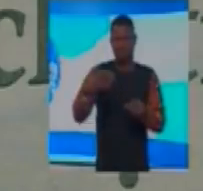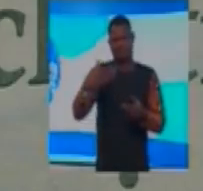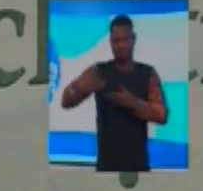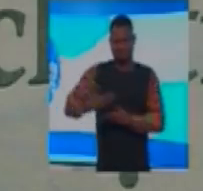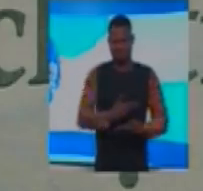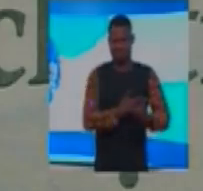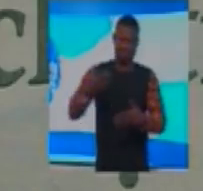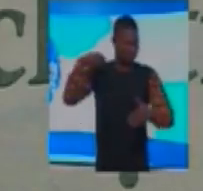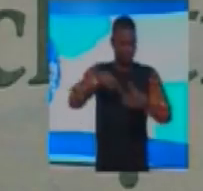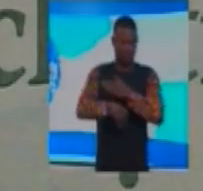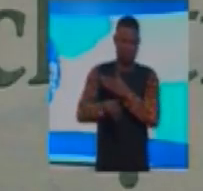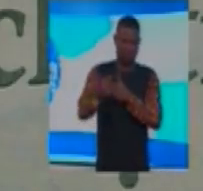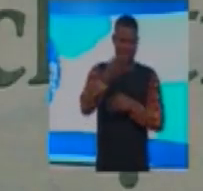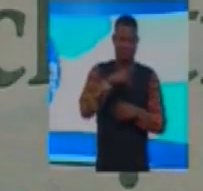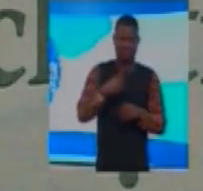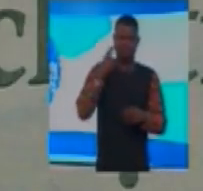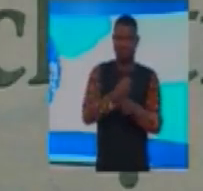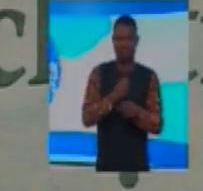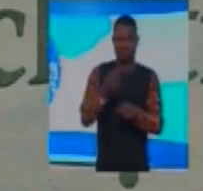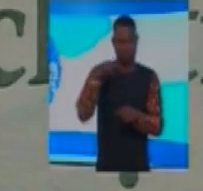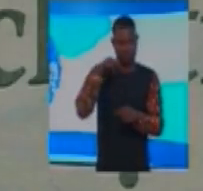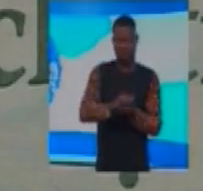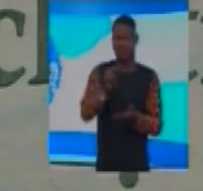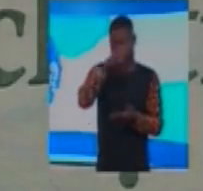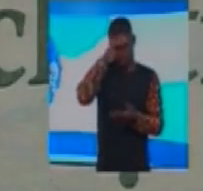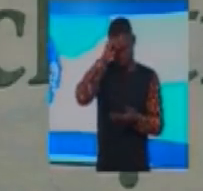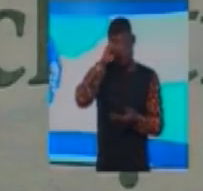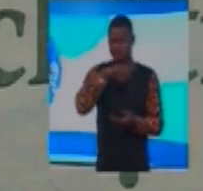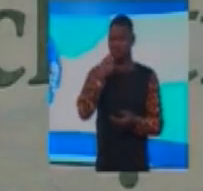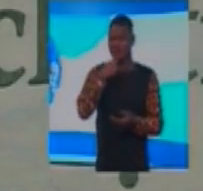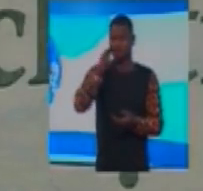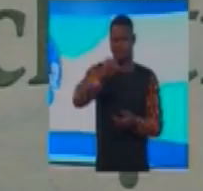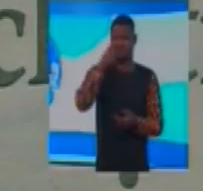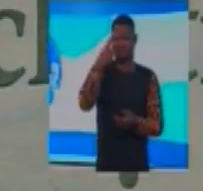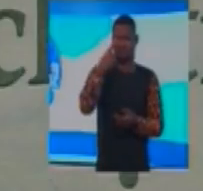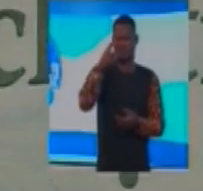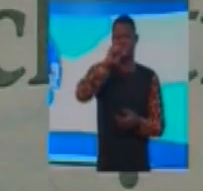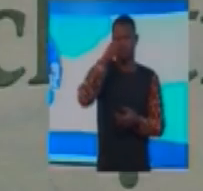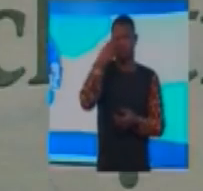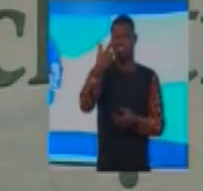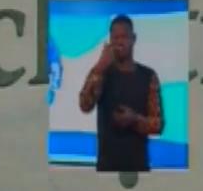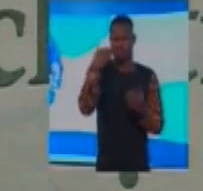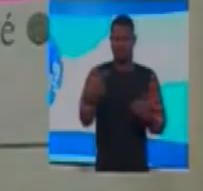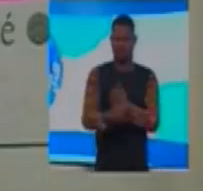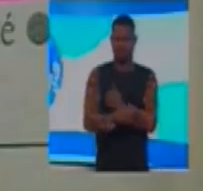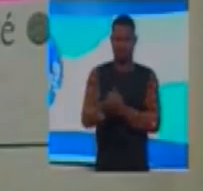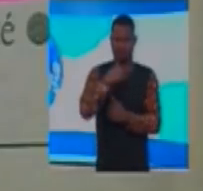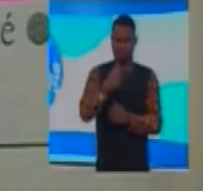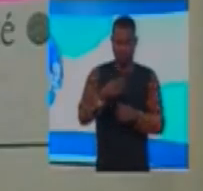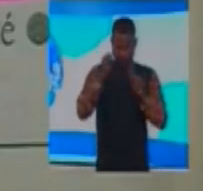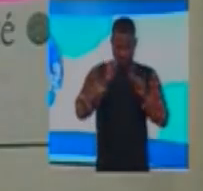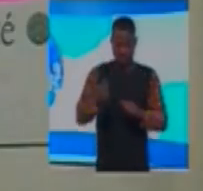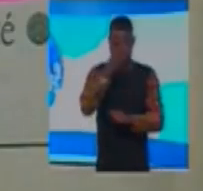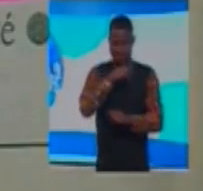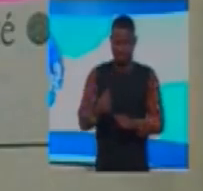tués dans une bananeraie, œuvre de celui qui était à la tête du mouvement M23 en RDC et qui risque aujourd'hui la